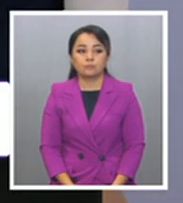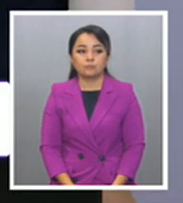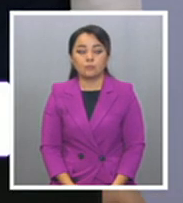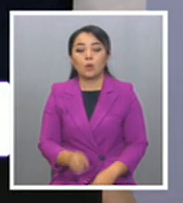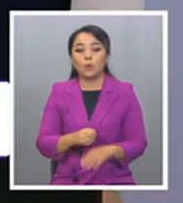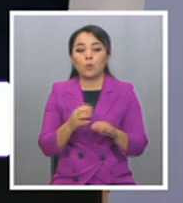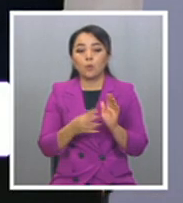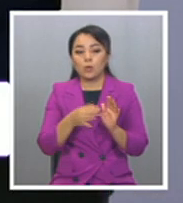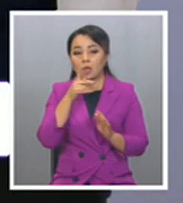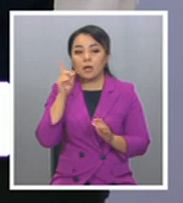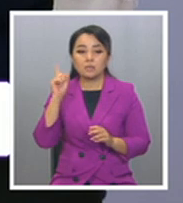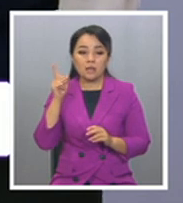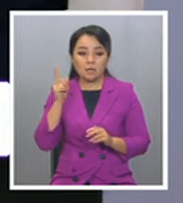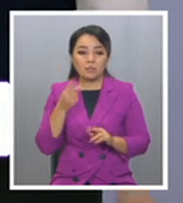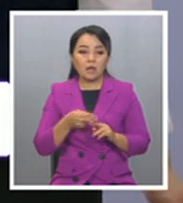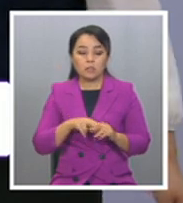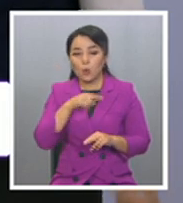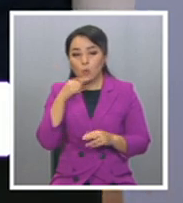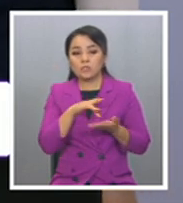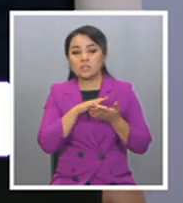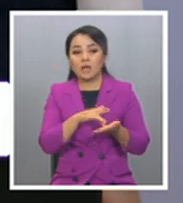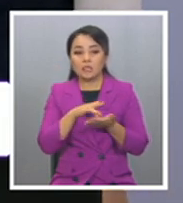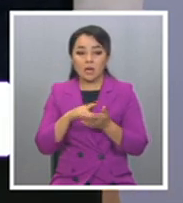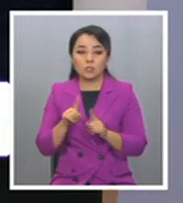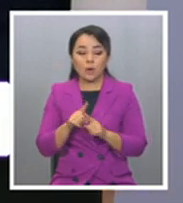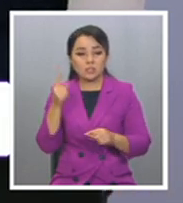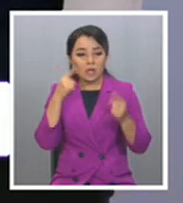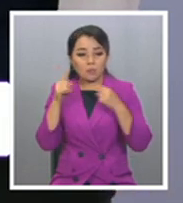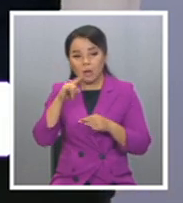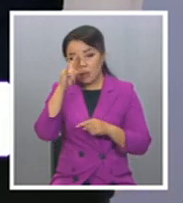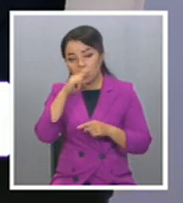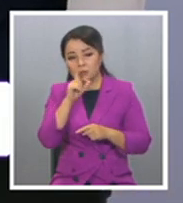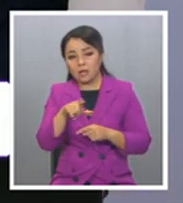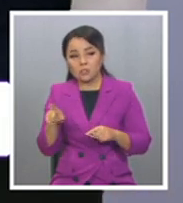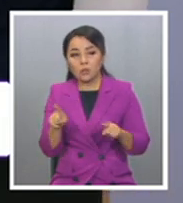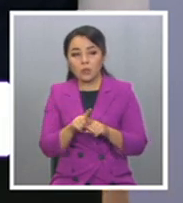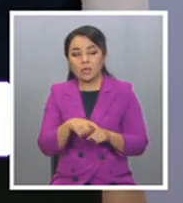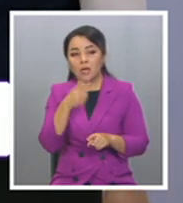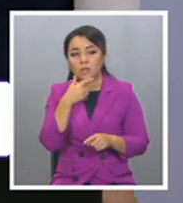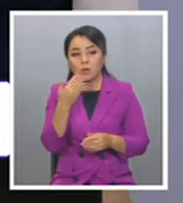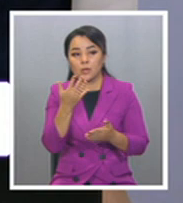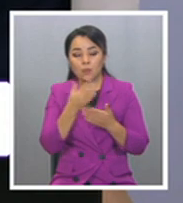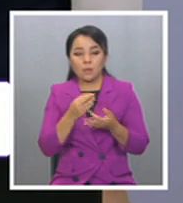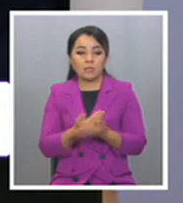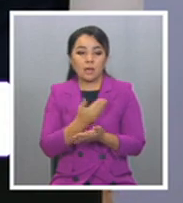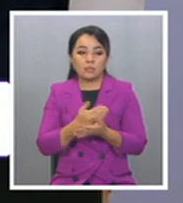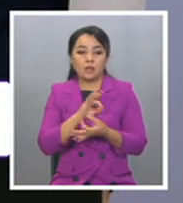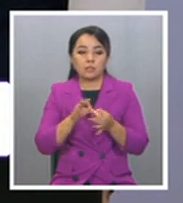19-шы ғасырдағы орыс саяхатшыларының шығармаларындағы қазақтар жайлы этнографиялық мәліметтерге